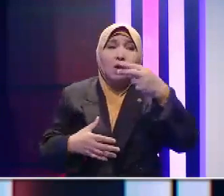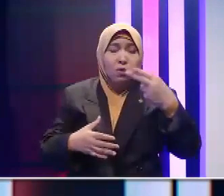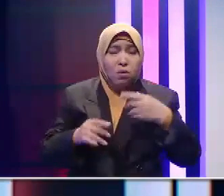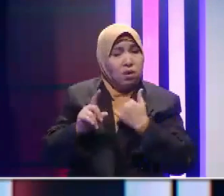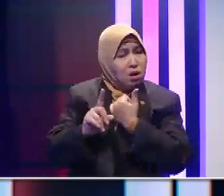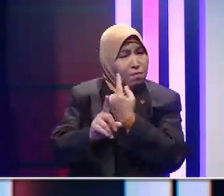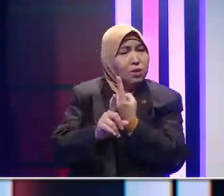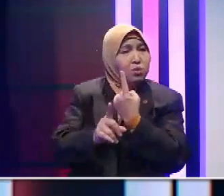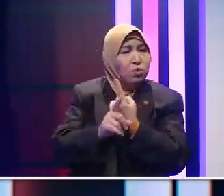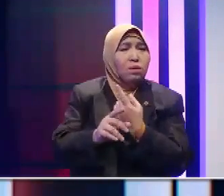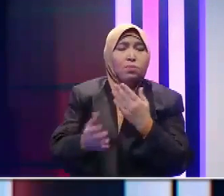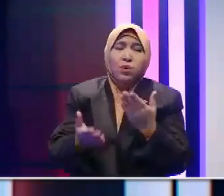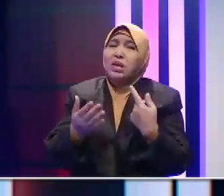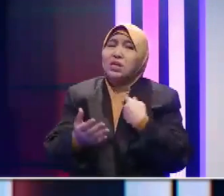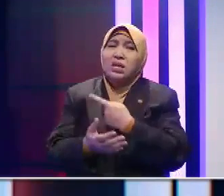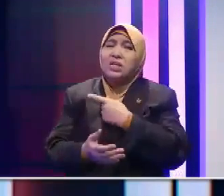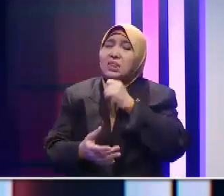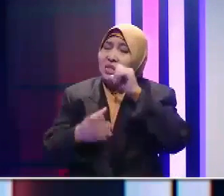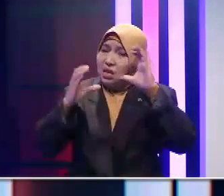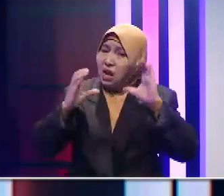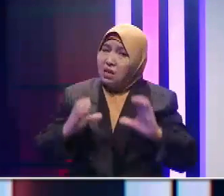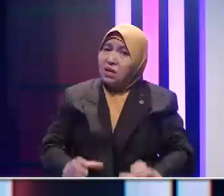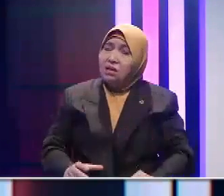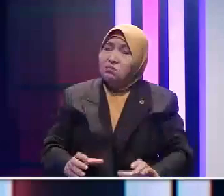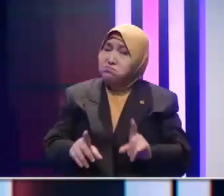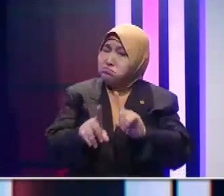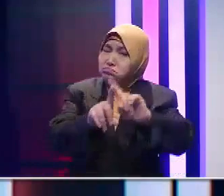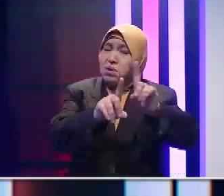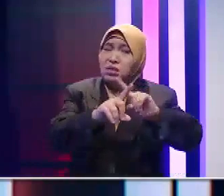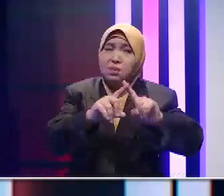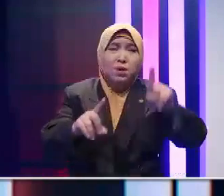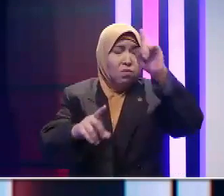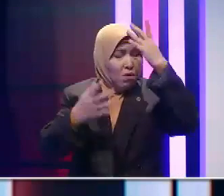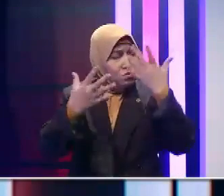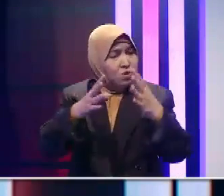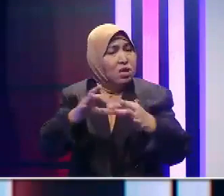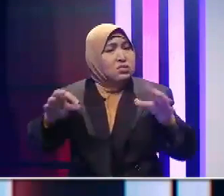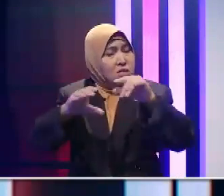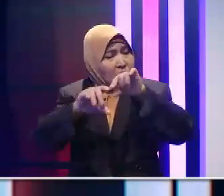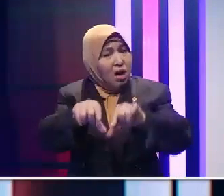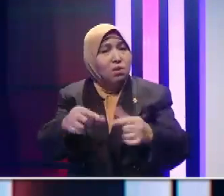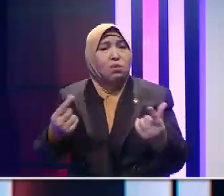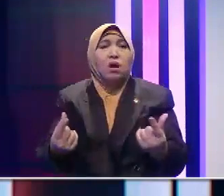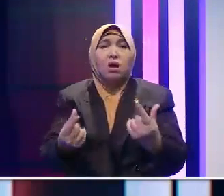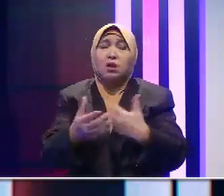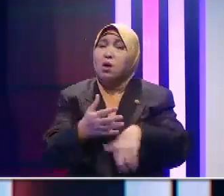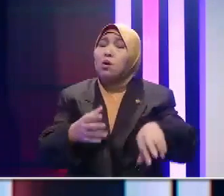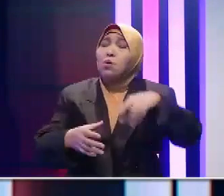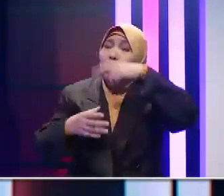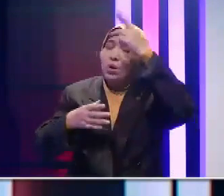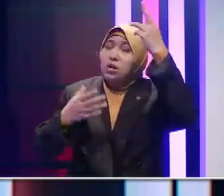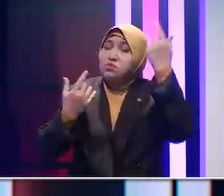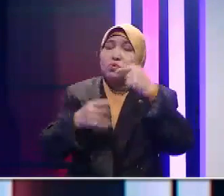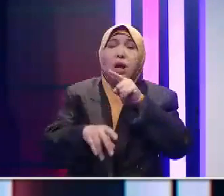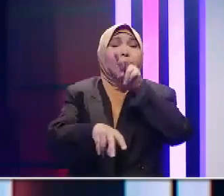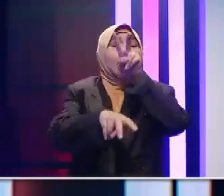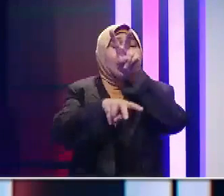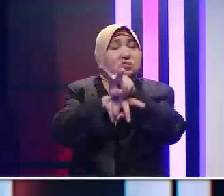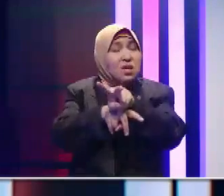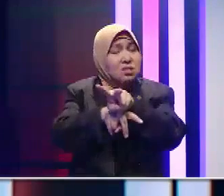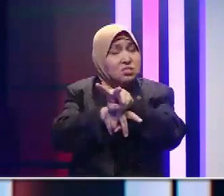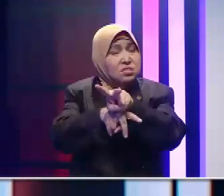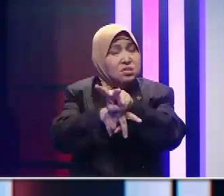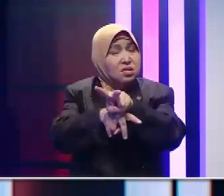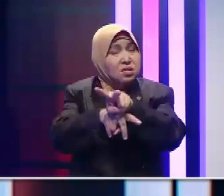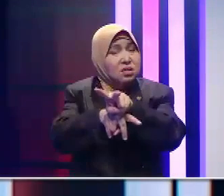kalau kita mungkin kita tak yakin dan sebagainya, tetapi Allah Ta'ala dah cerita dalam Al-Quran, roh ini telah bersaksi, bala syahidna, kami telah